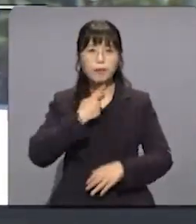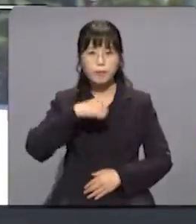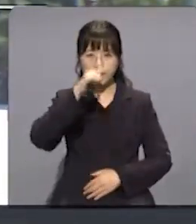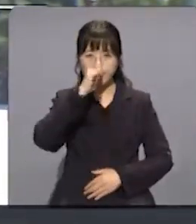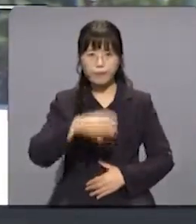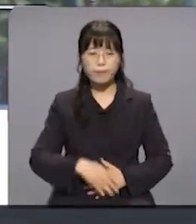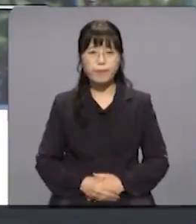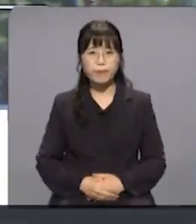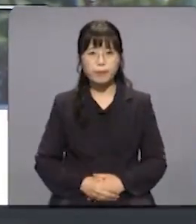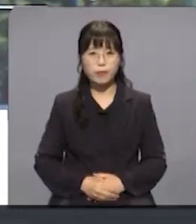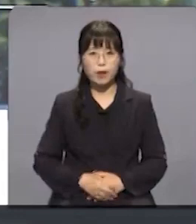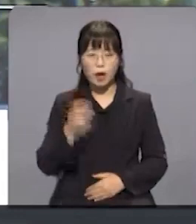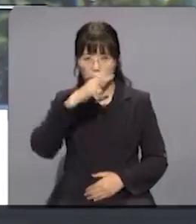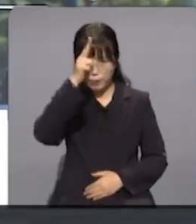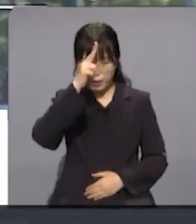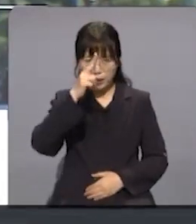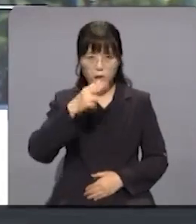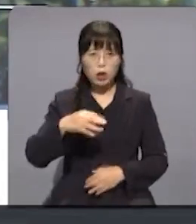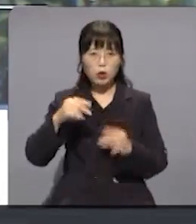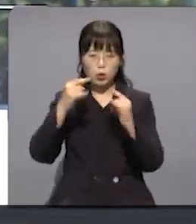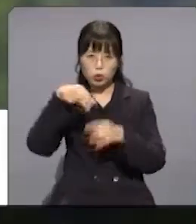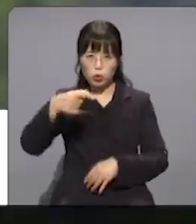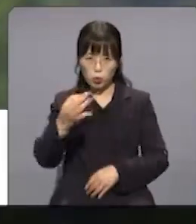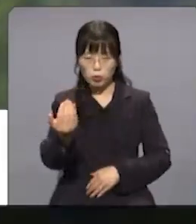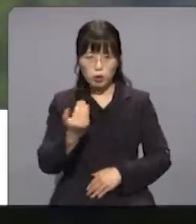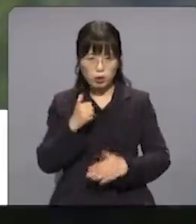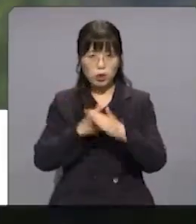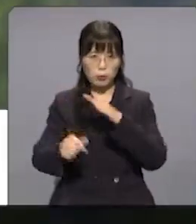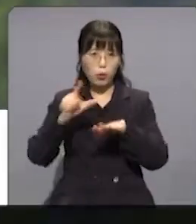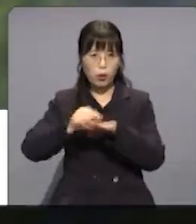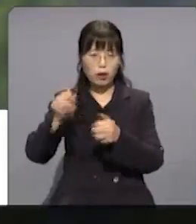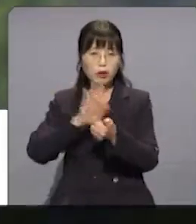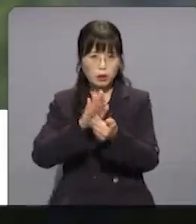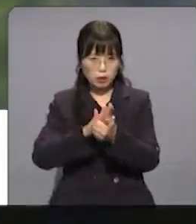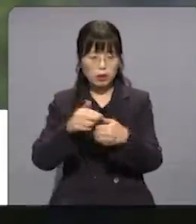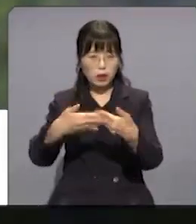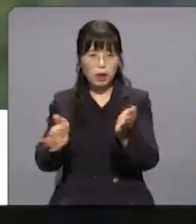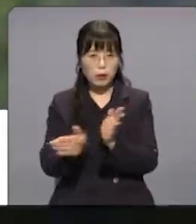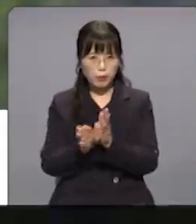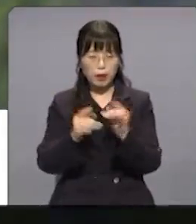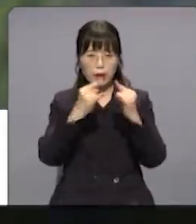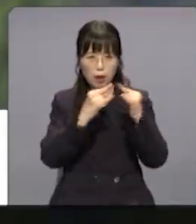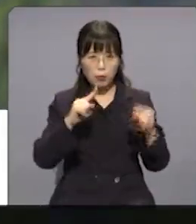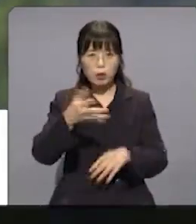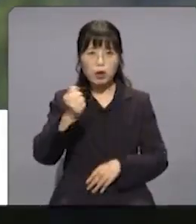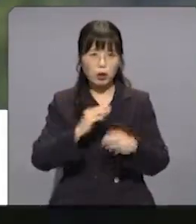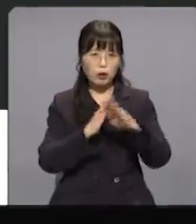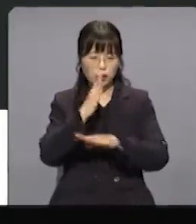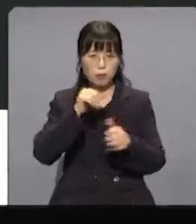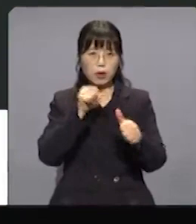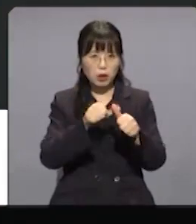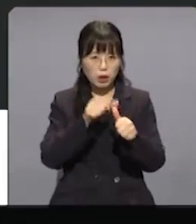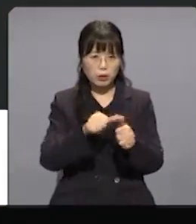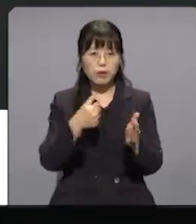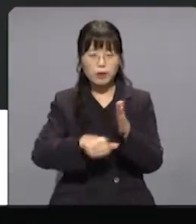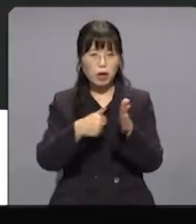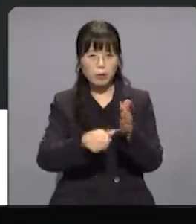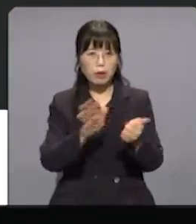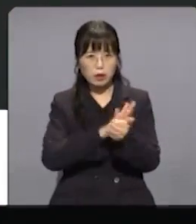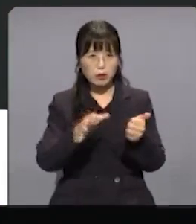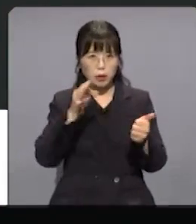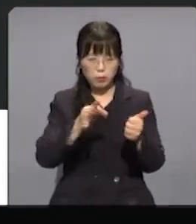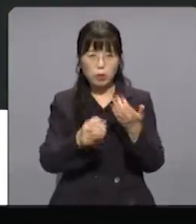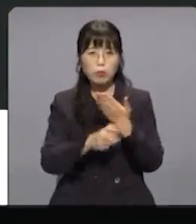한편 검찰은 송전대표 외곽지원단체인 목사연이 캠프에 1억원이 넘는 컨설팅 장비